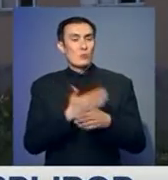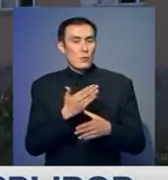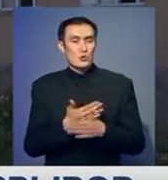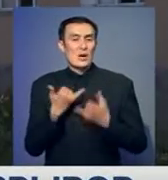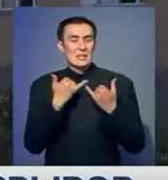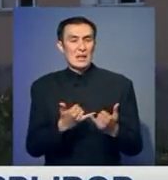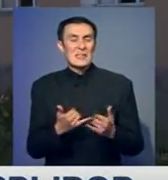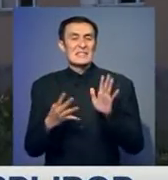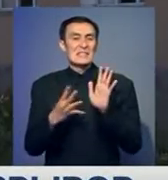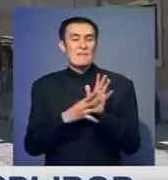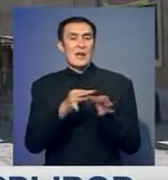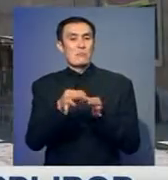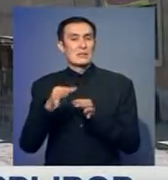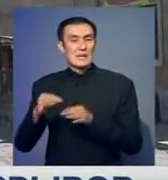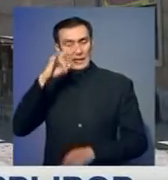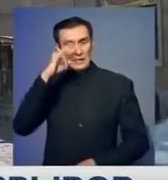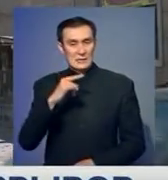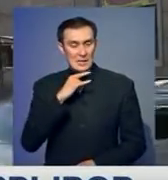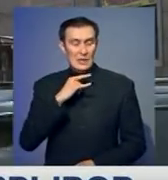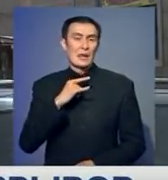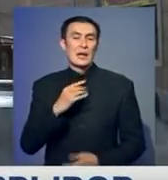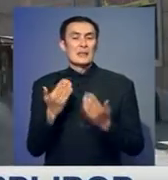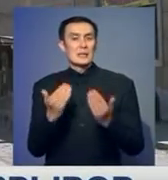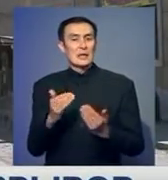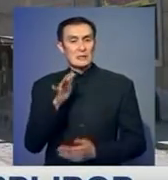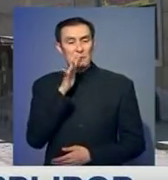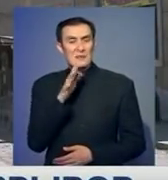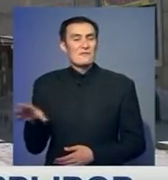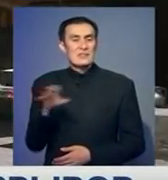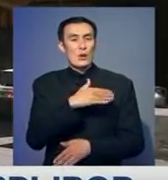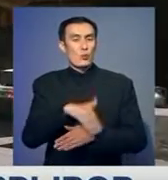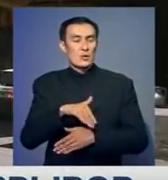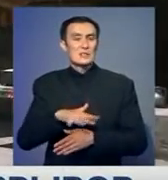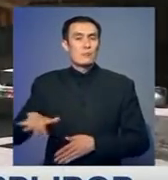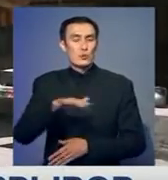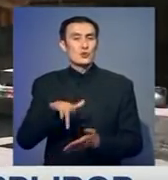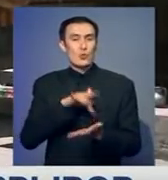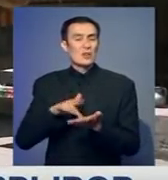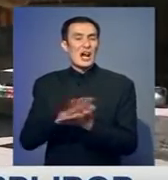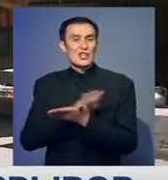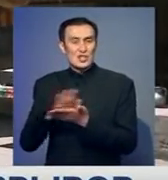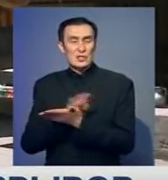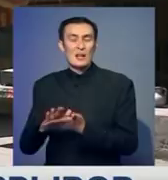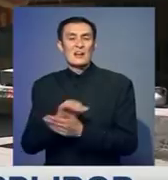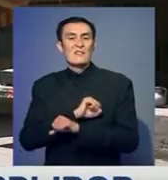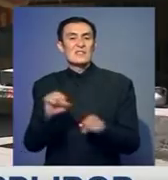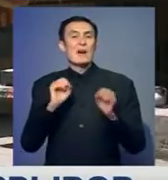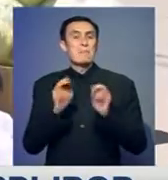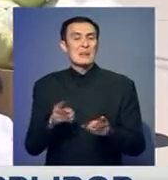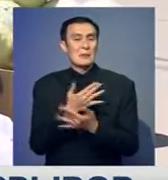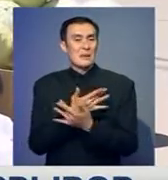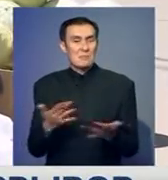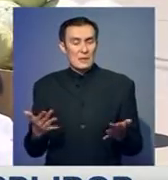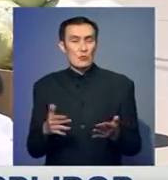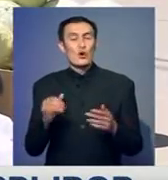оказали уже 9 регионов страны. На данный момент все улицы и площади Арыси очищены от взрывоопасных предметов. Но